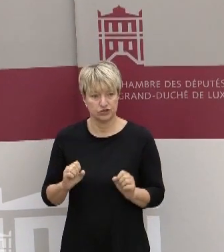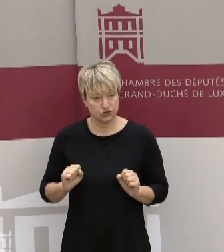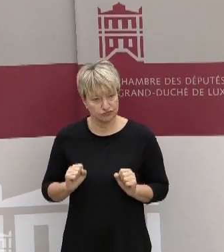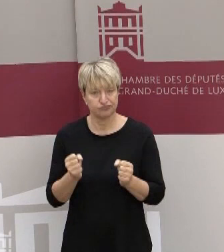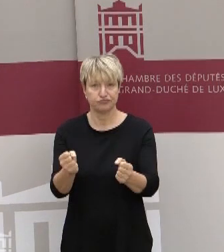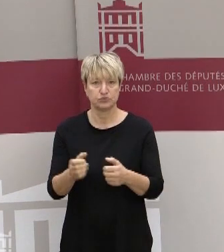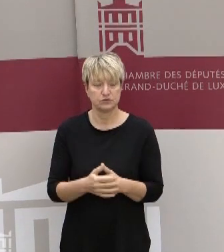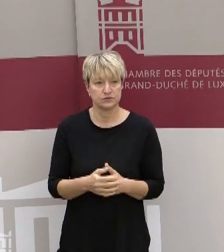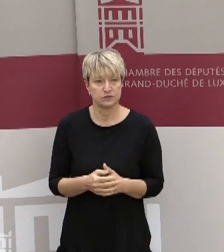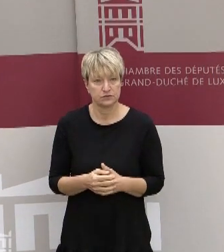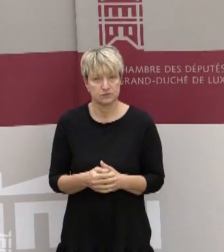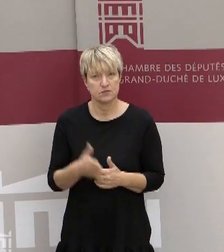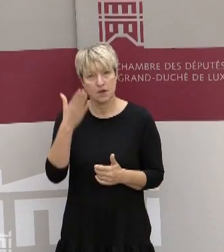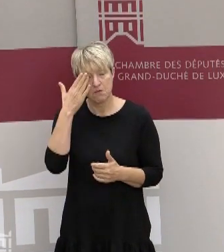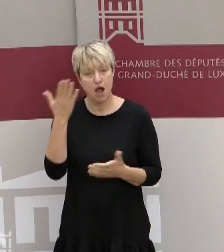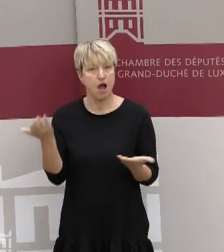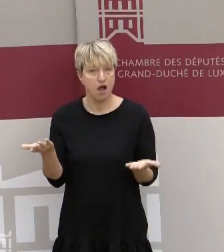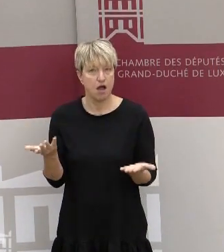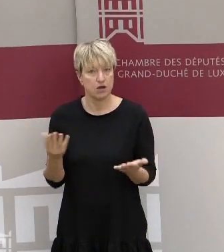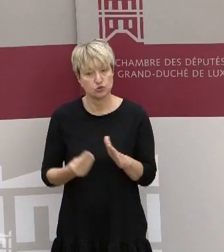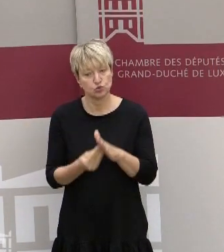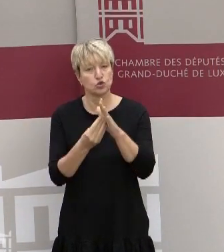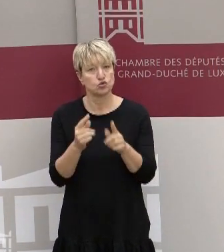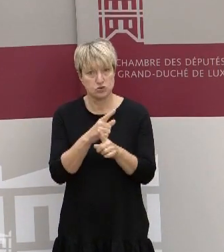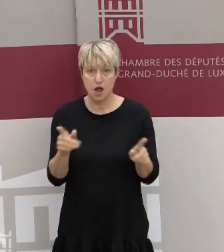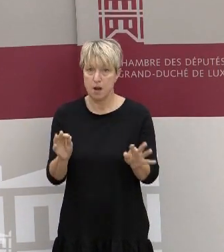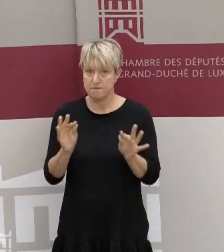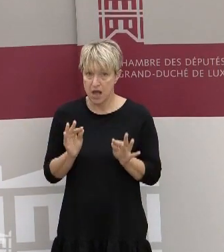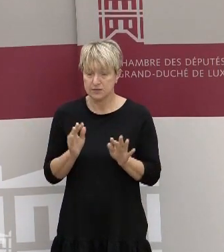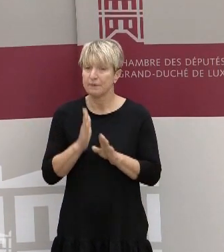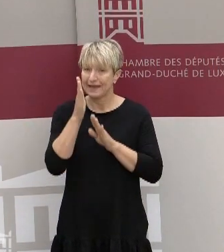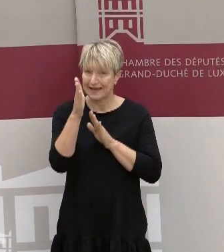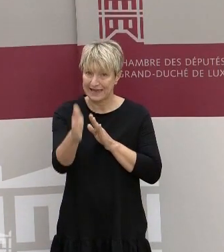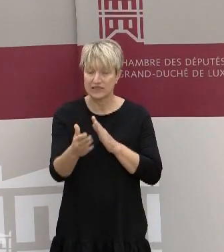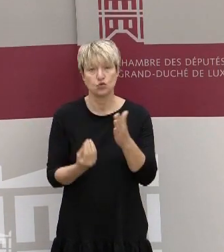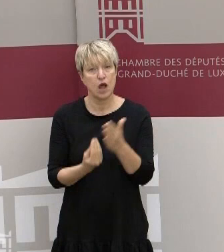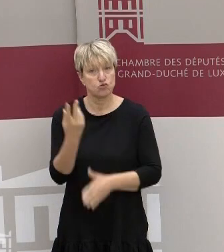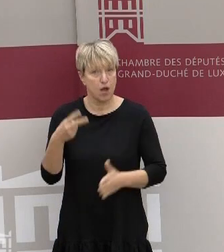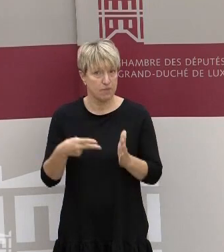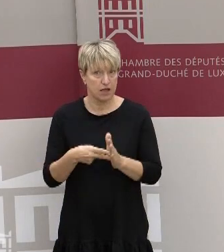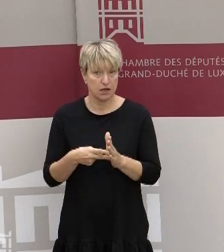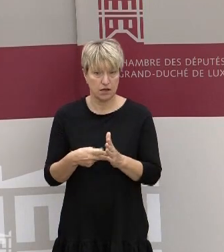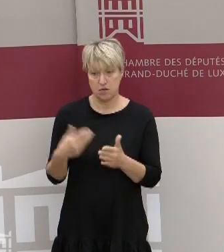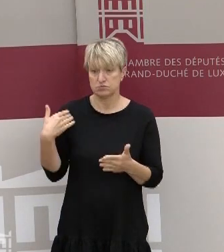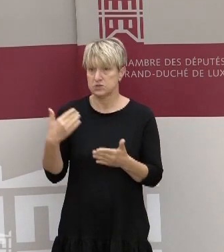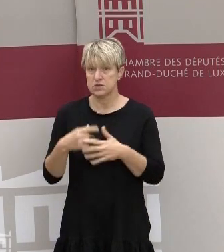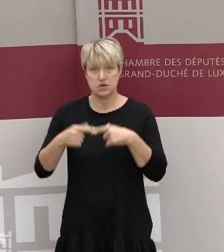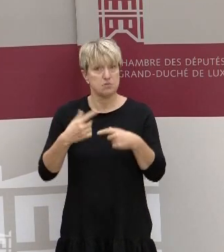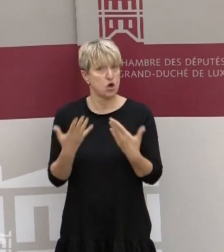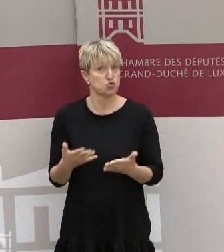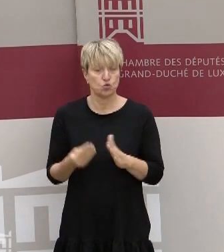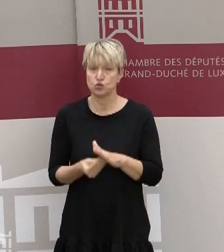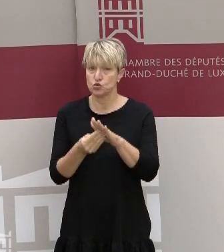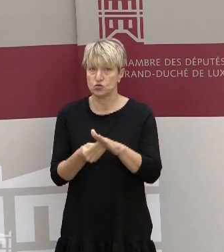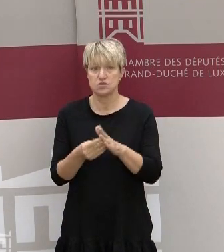schon 2020 präsentiert. Wir auch wir sind uns bewusst, dass diese Maßnahmen viel Suche kosten. Das ist aber keine Spur